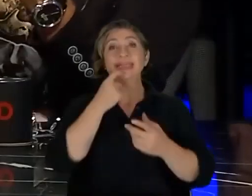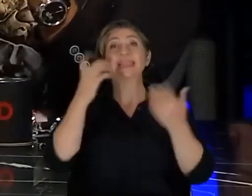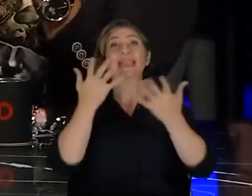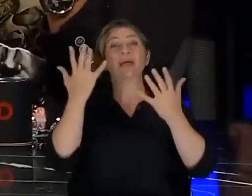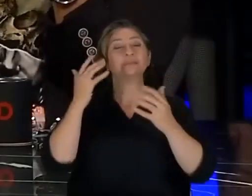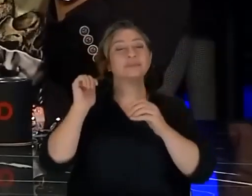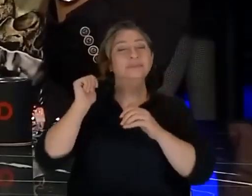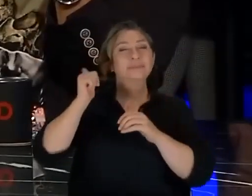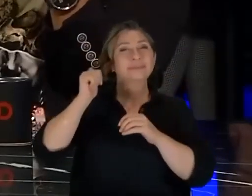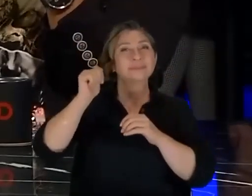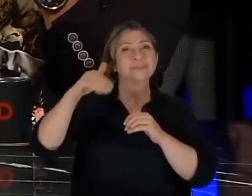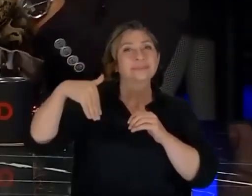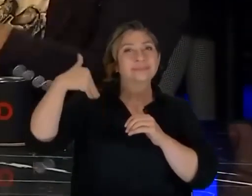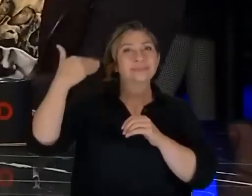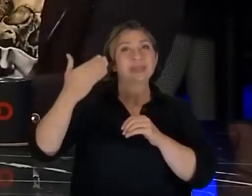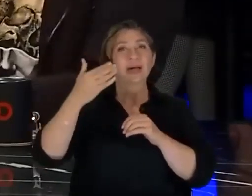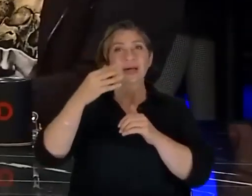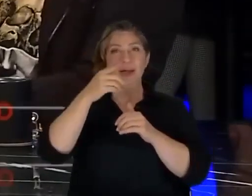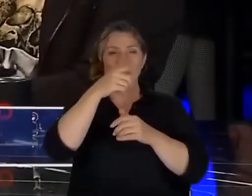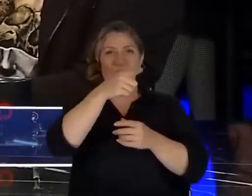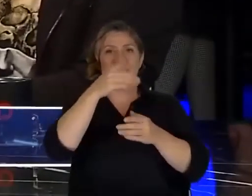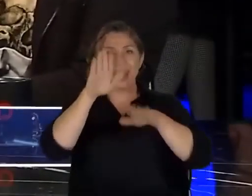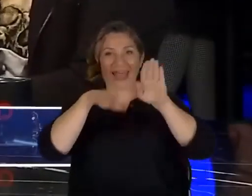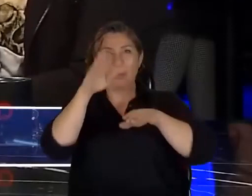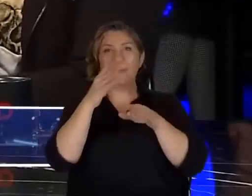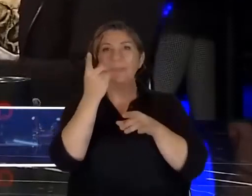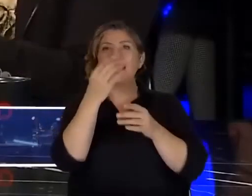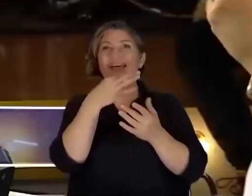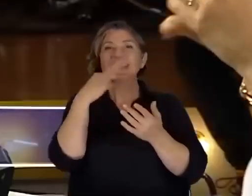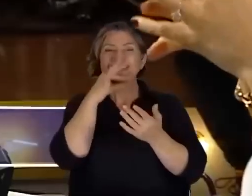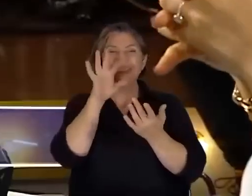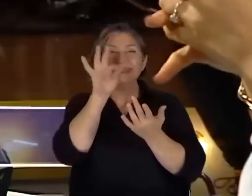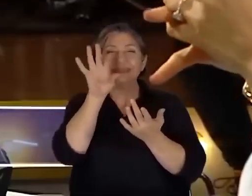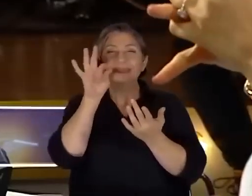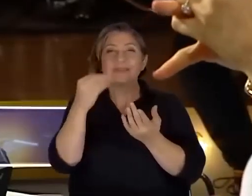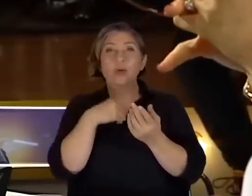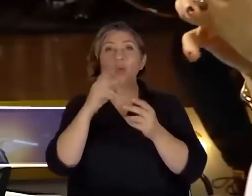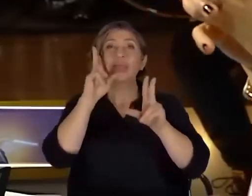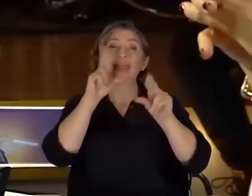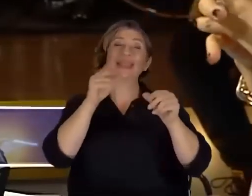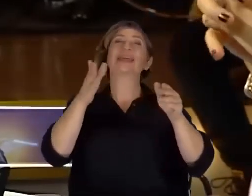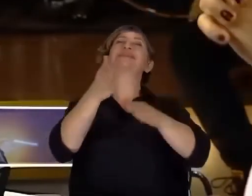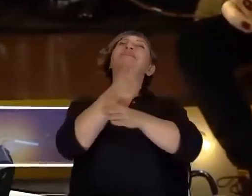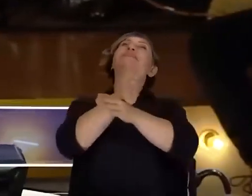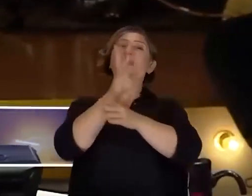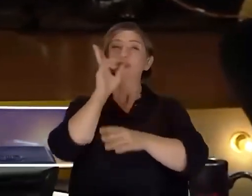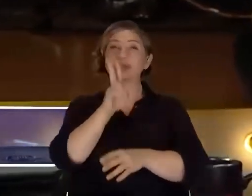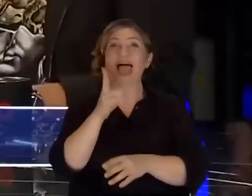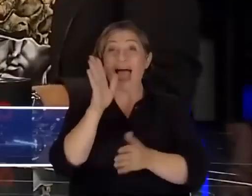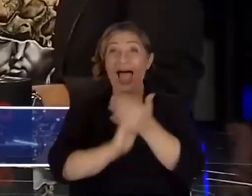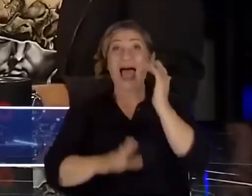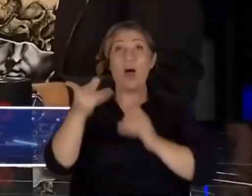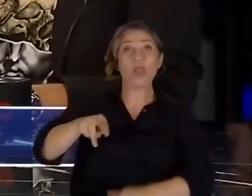Yıllar sonra. Ya Kenan abi ya. Aslında fragman bize ipuçları veriyor. Ben sadece onun yatakta böyle bir hali vardı. Orada